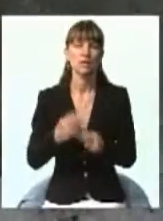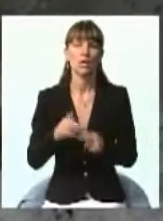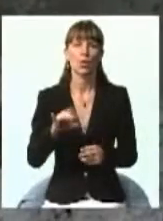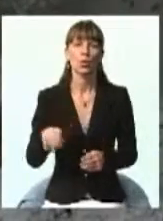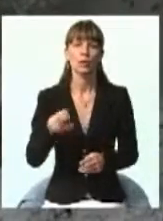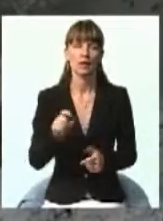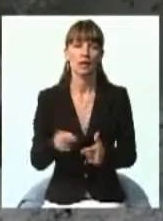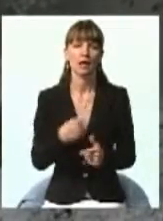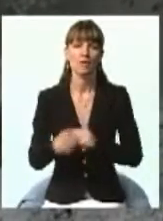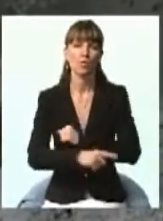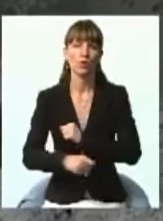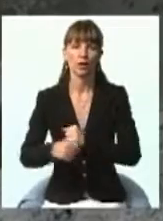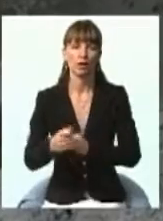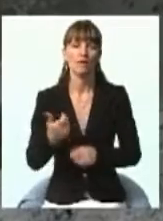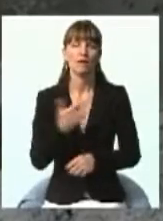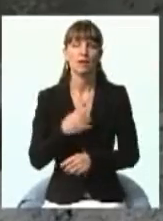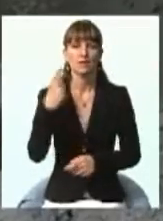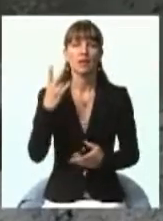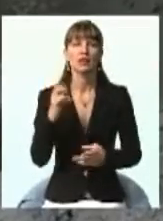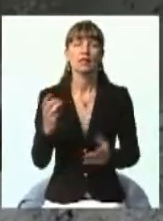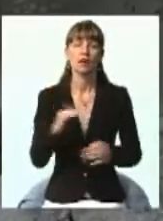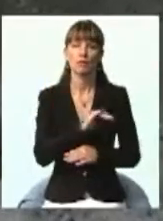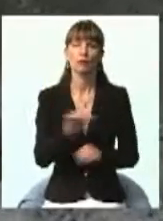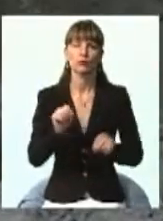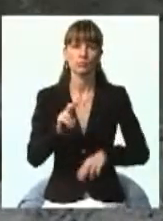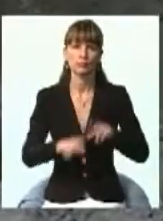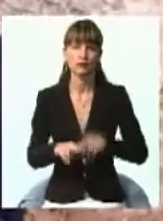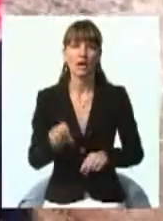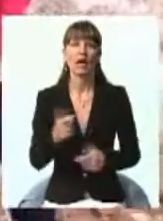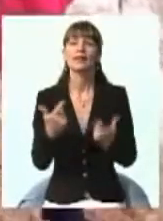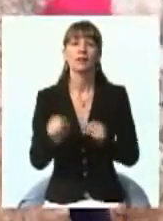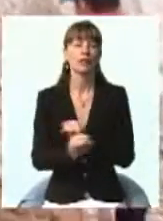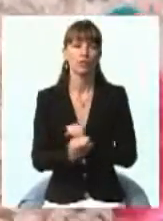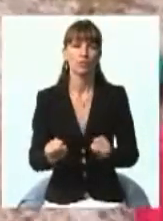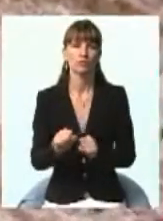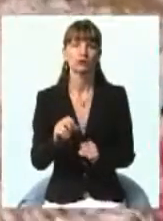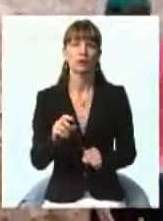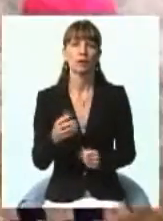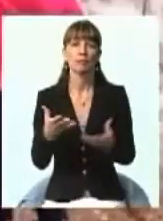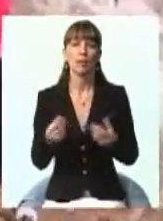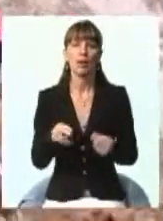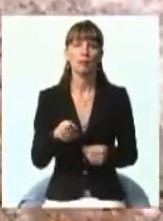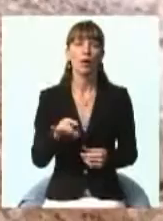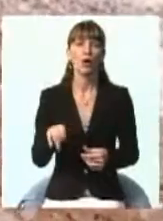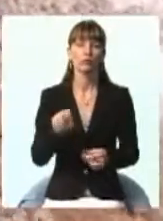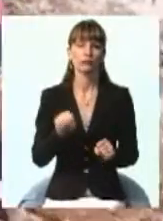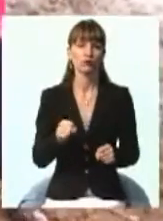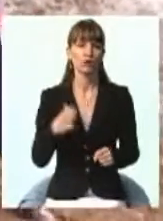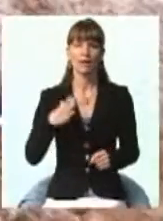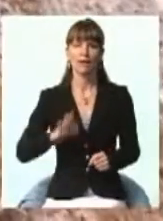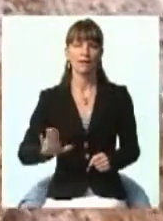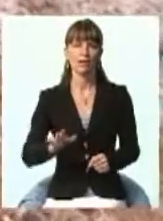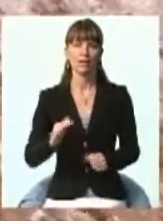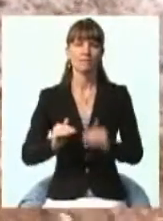того, дуже важливо знати, на якій поверхні можна будувати, а де не можна. Адже надто м'яка порода може не витримати високої